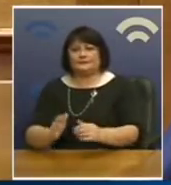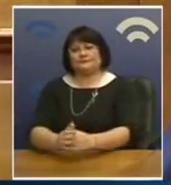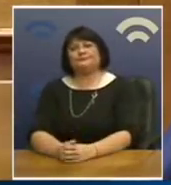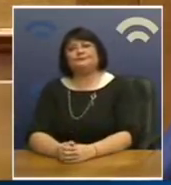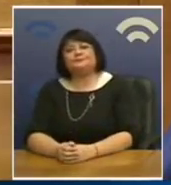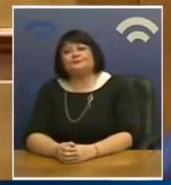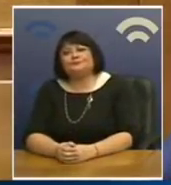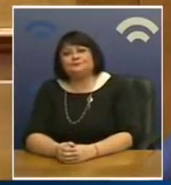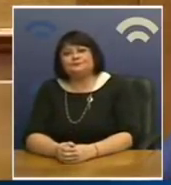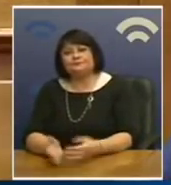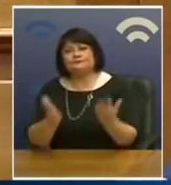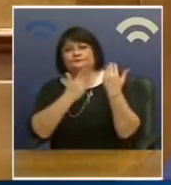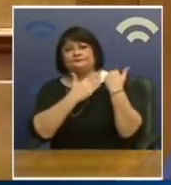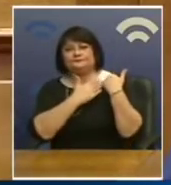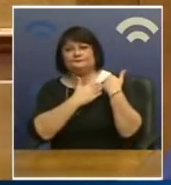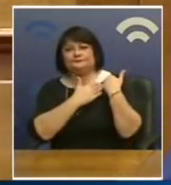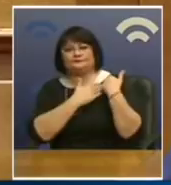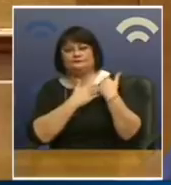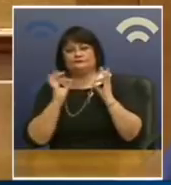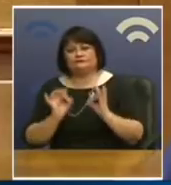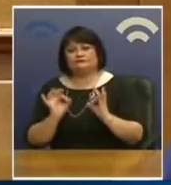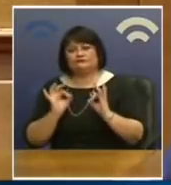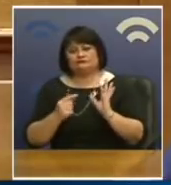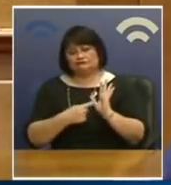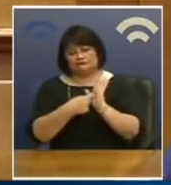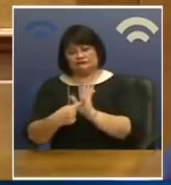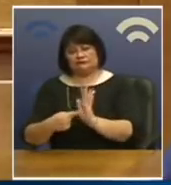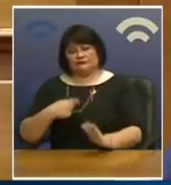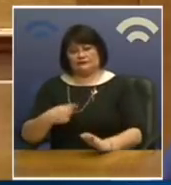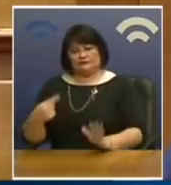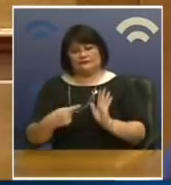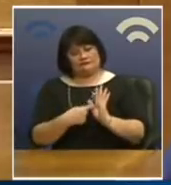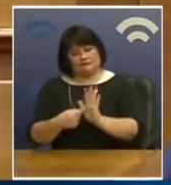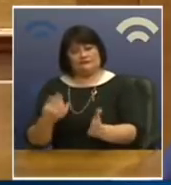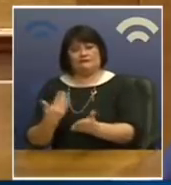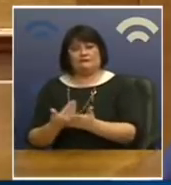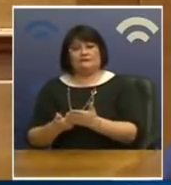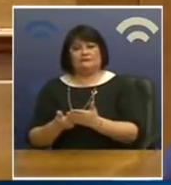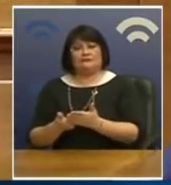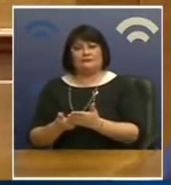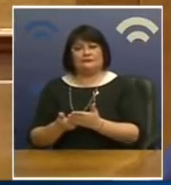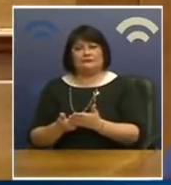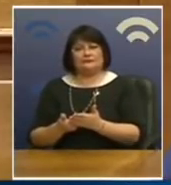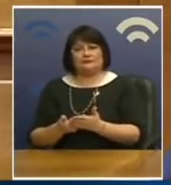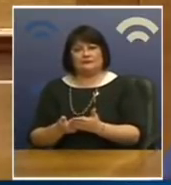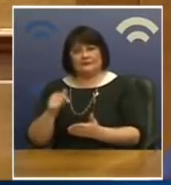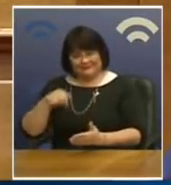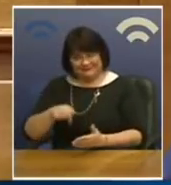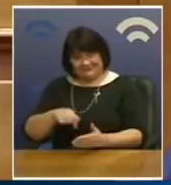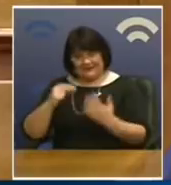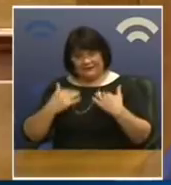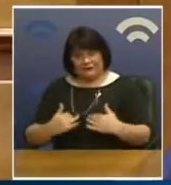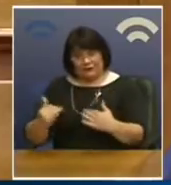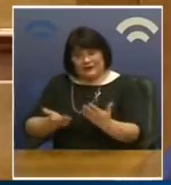Την υπεύθυνη και συνθετική μας τάση την αποδείξαμε εξάλλου και κατά τις εργασίες της προτείνουσας Βουλής